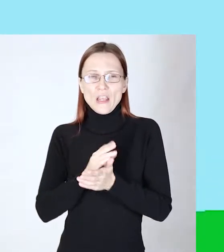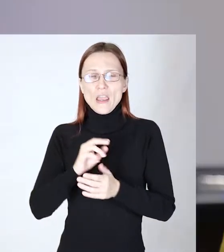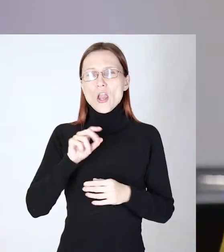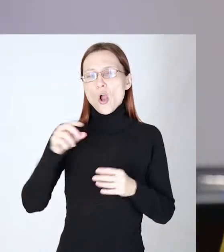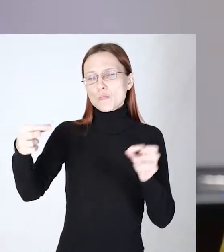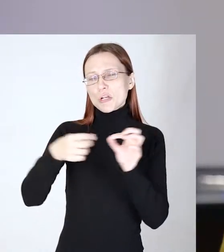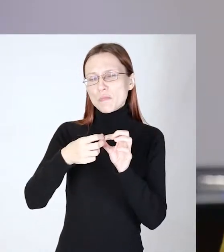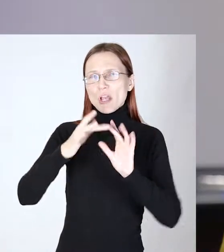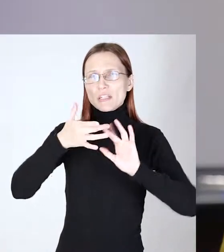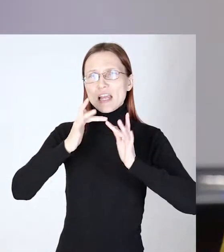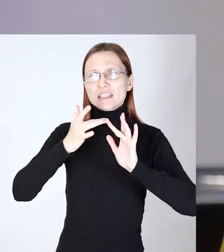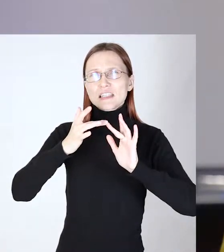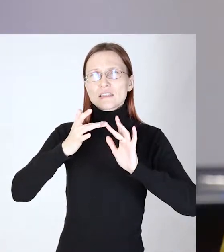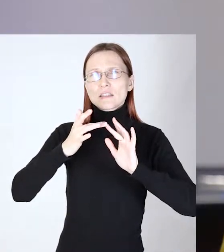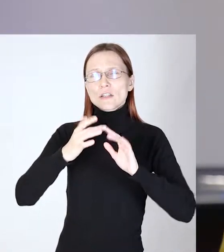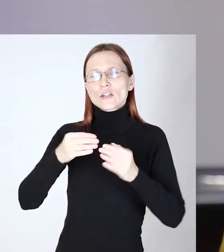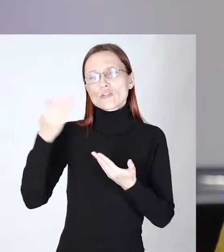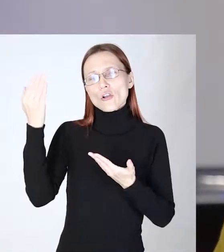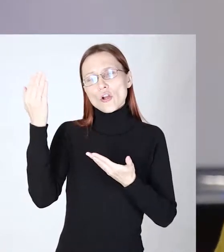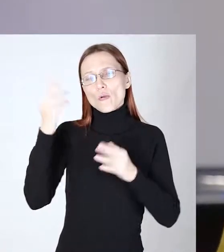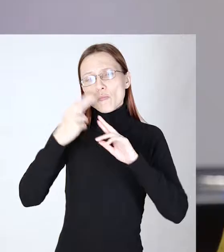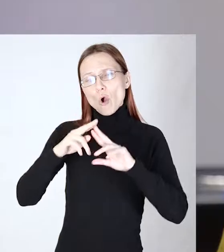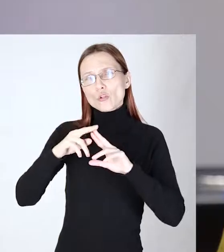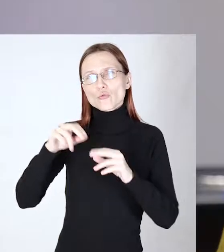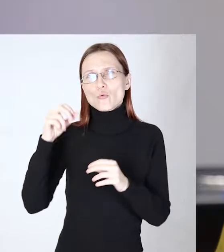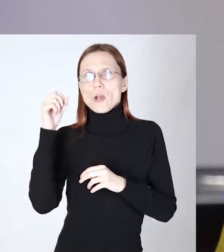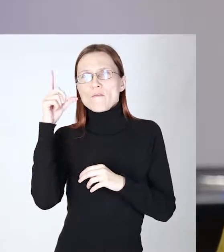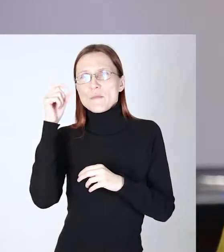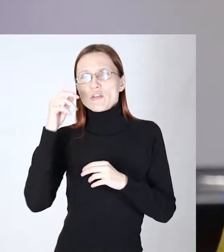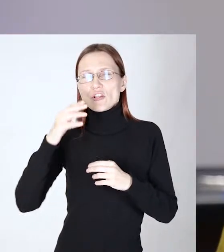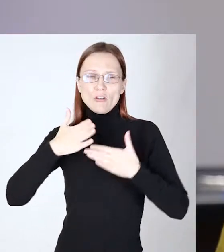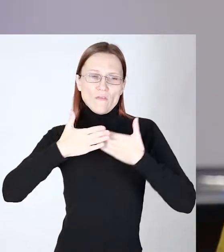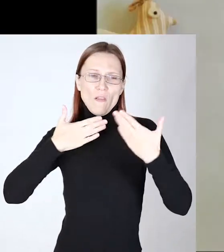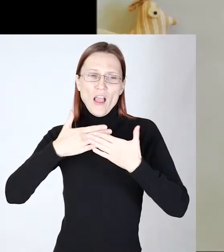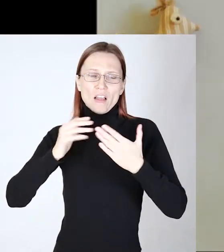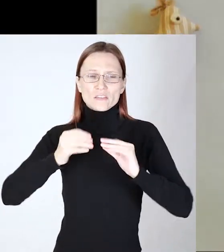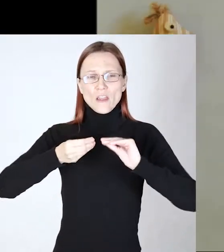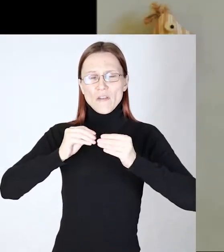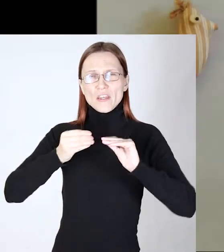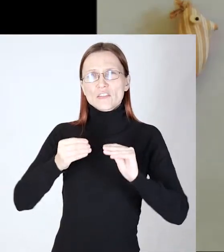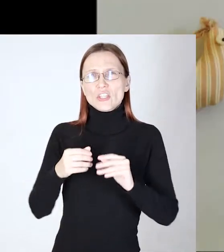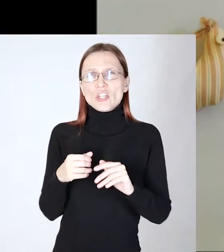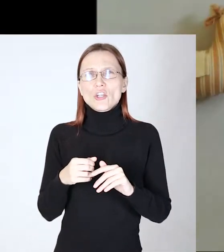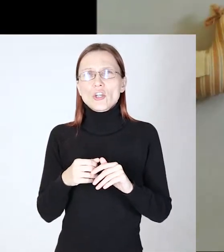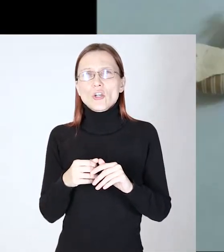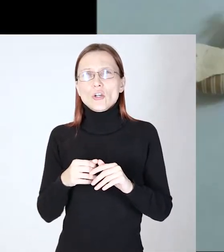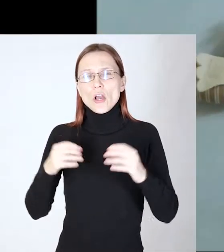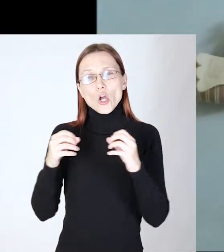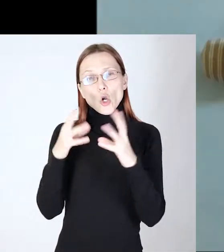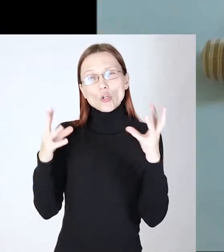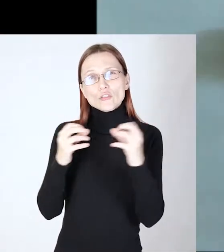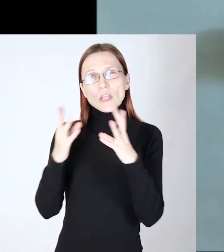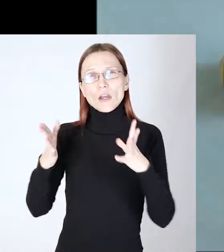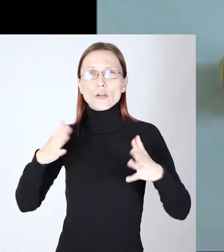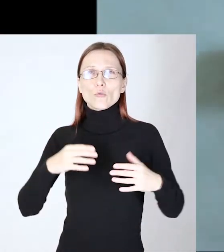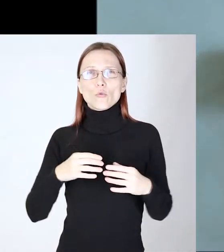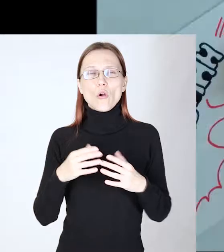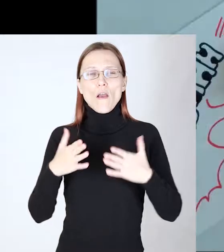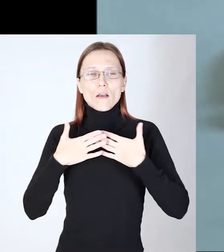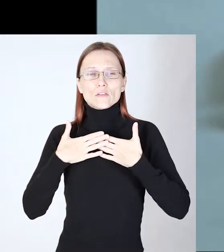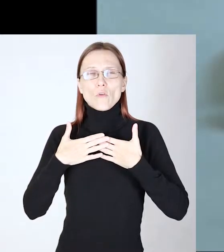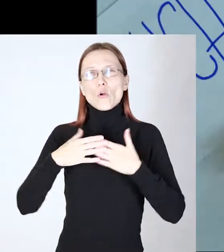učia sa vlastne vytvárať niečo vlastné. Vyskúšajú si vlastnú kreativitu, rozvíjajú svoju